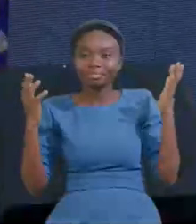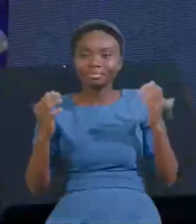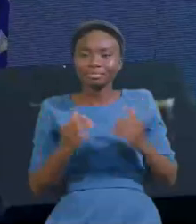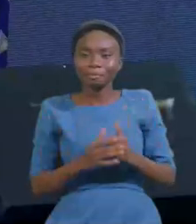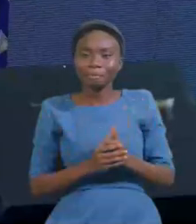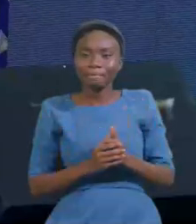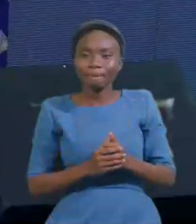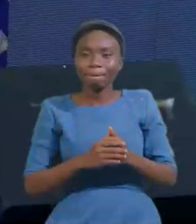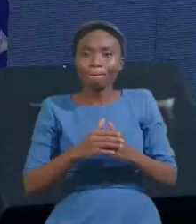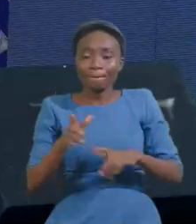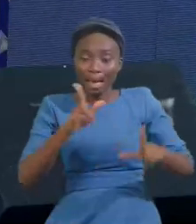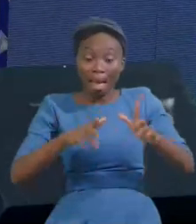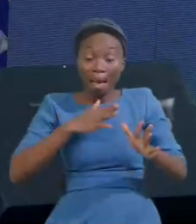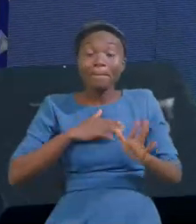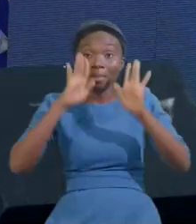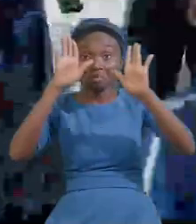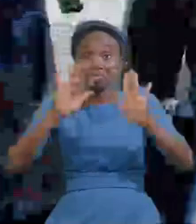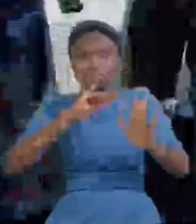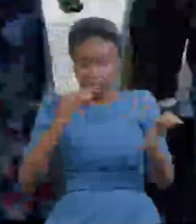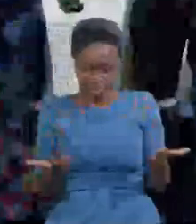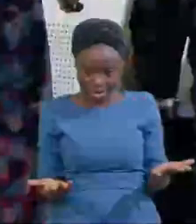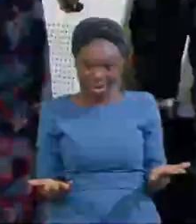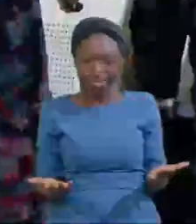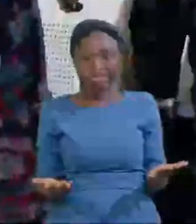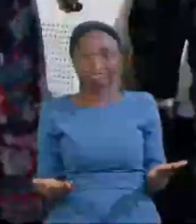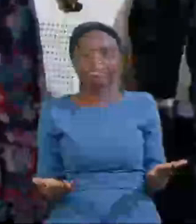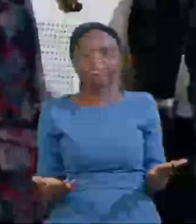My miracle is here.